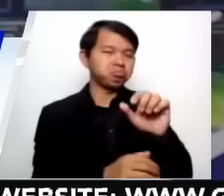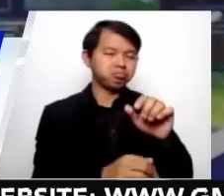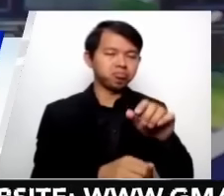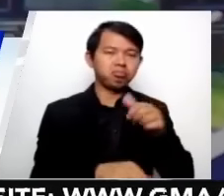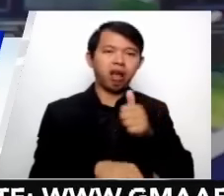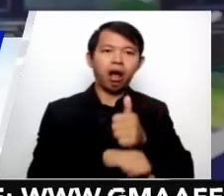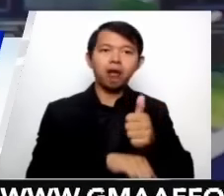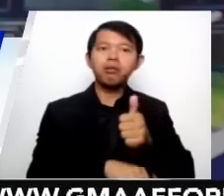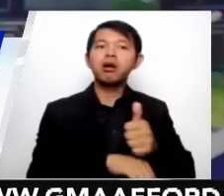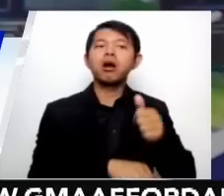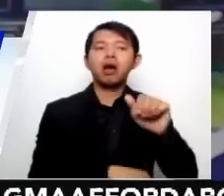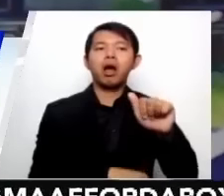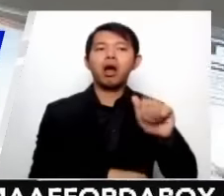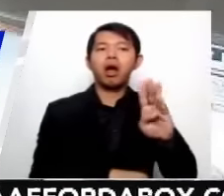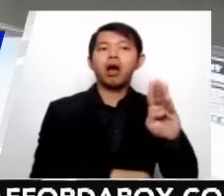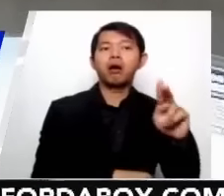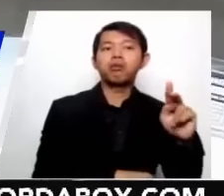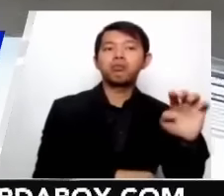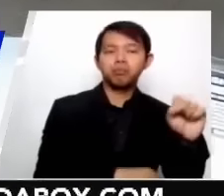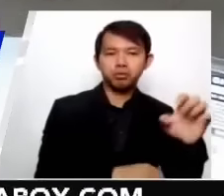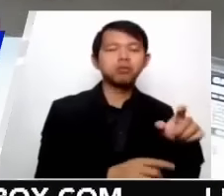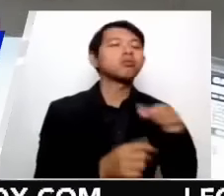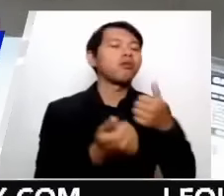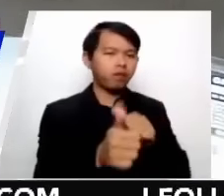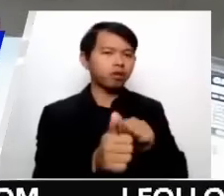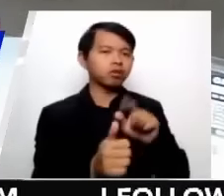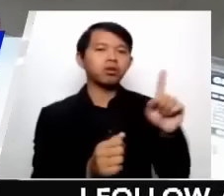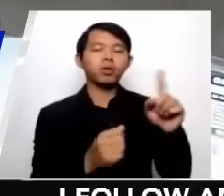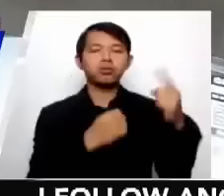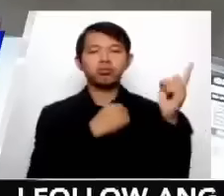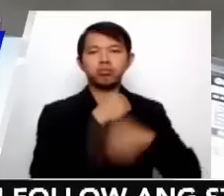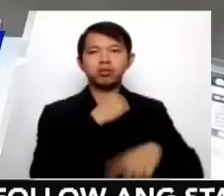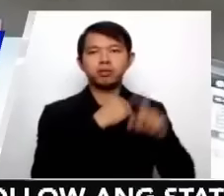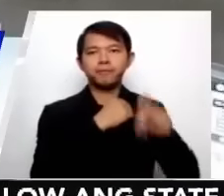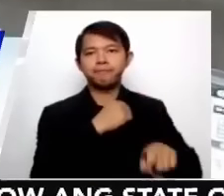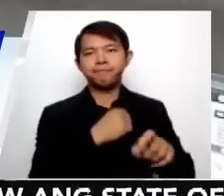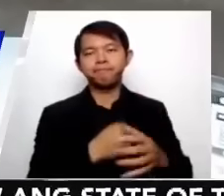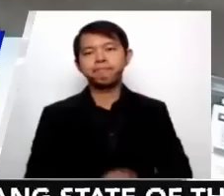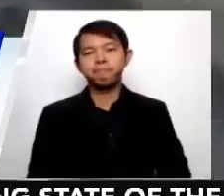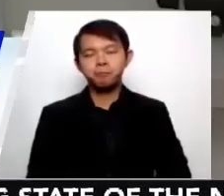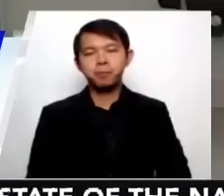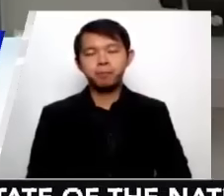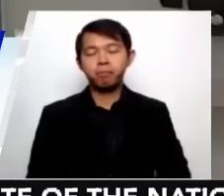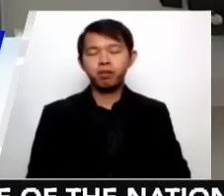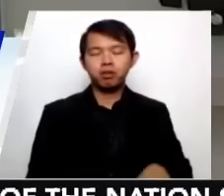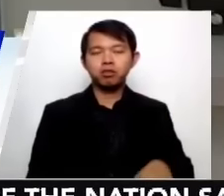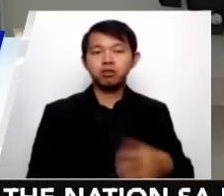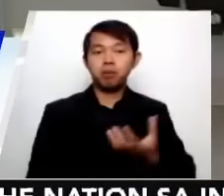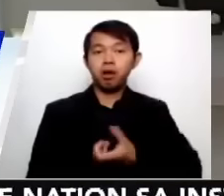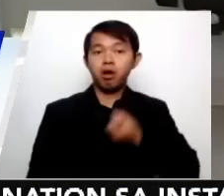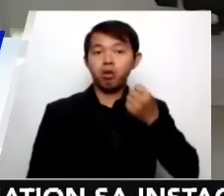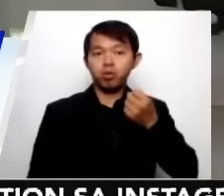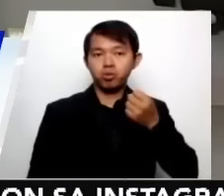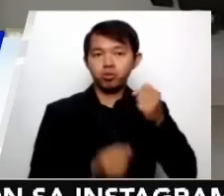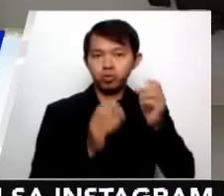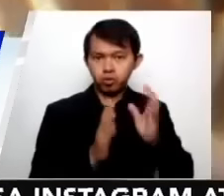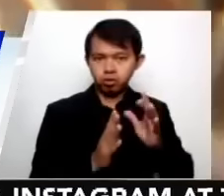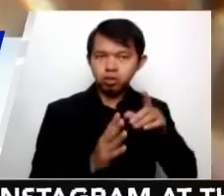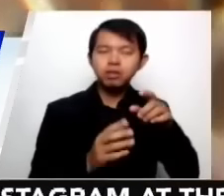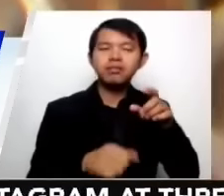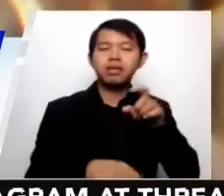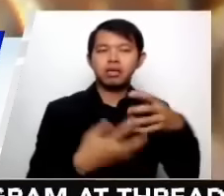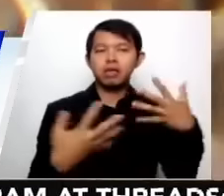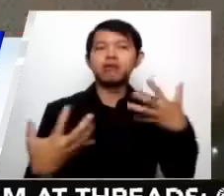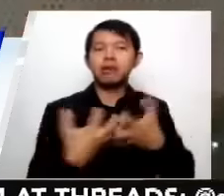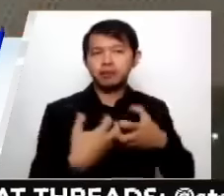what is written in the amendment rules. Para sa ilang gun retailers at owners, napapanahon na para payagan uli ang mga sibilyan na bumili